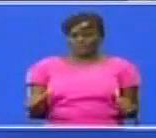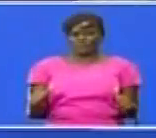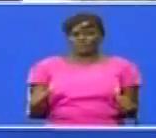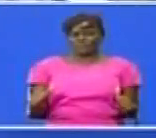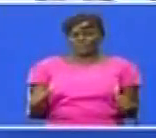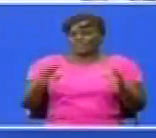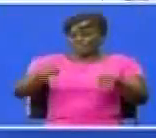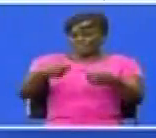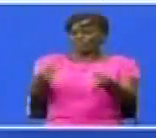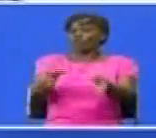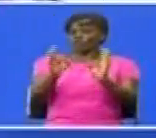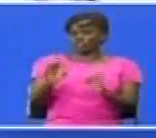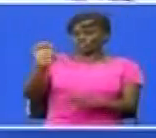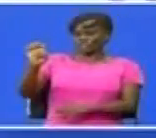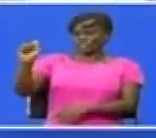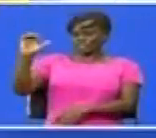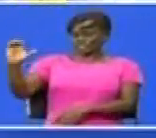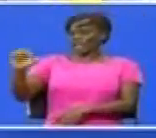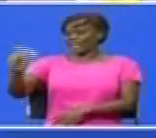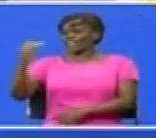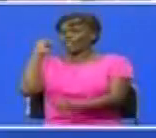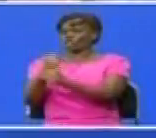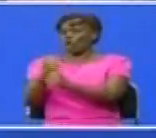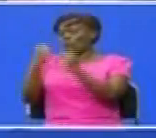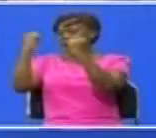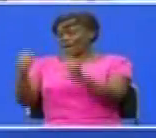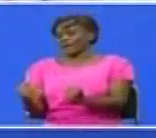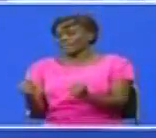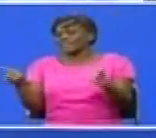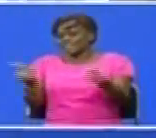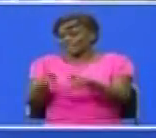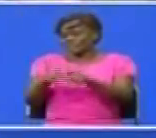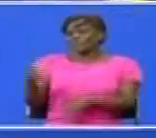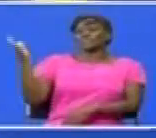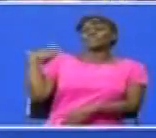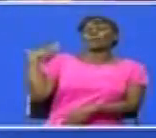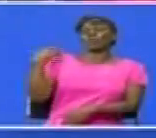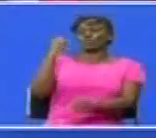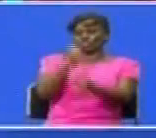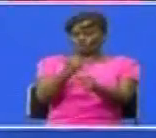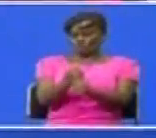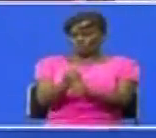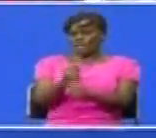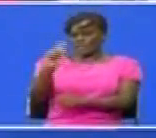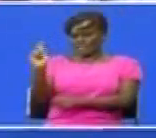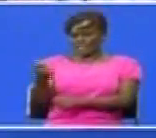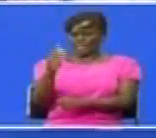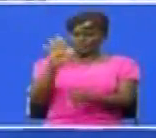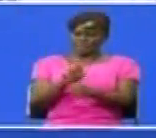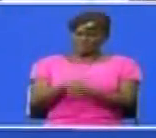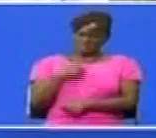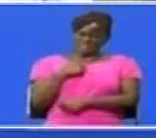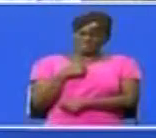kuwapatia maafisa hao wa EACC mtihani mwingine mgumu sawia na ile iliyopita, ambapo Wakenya wengi